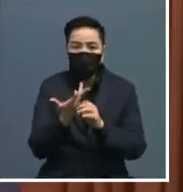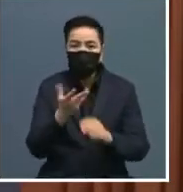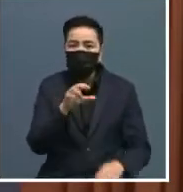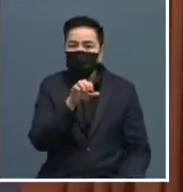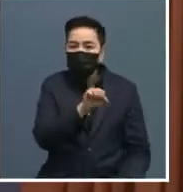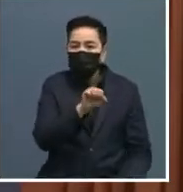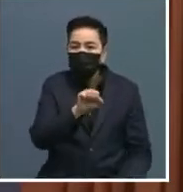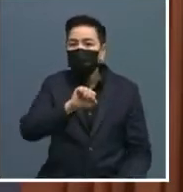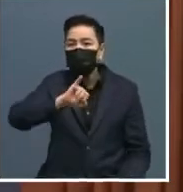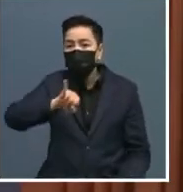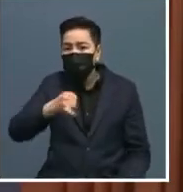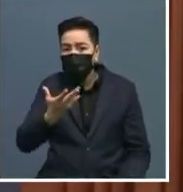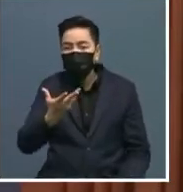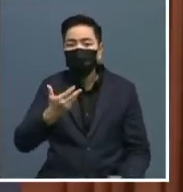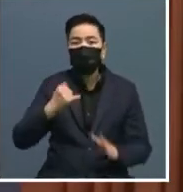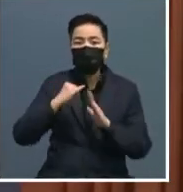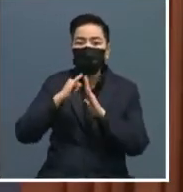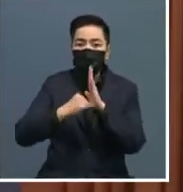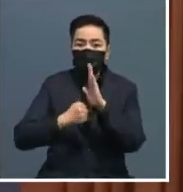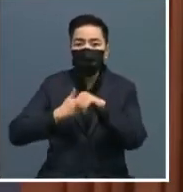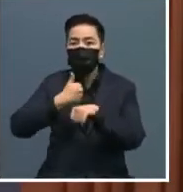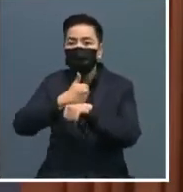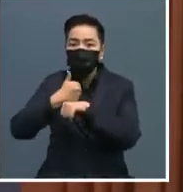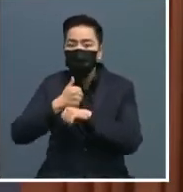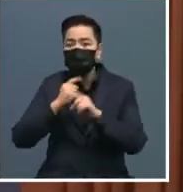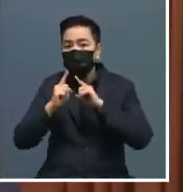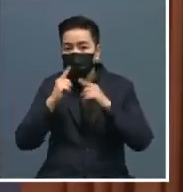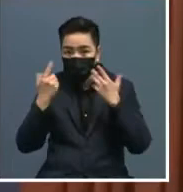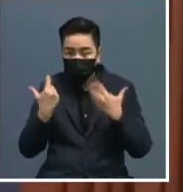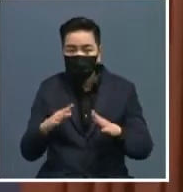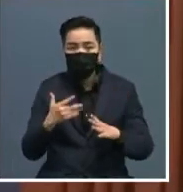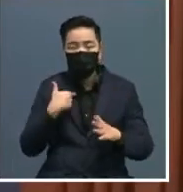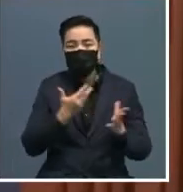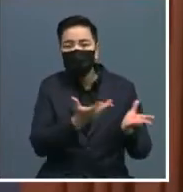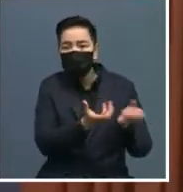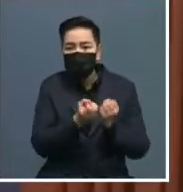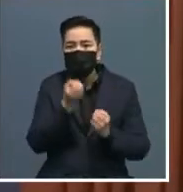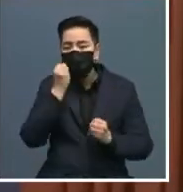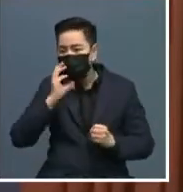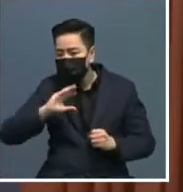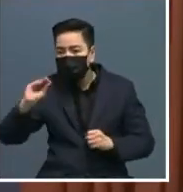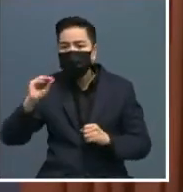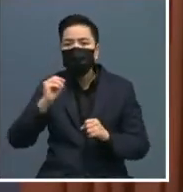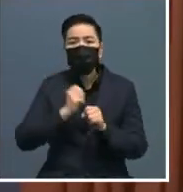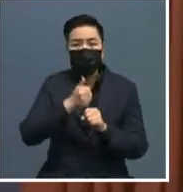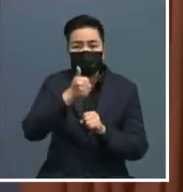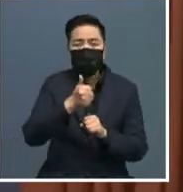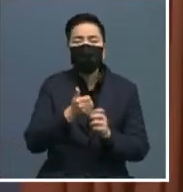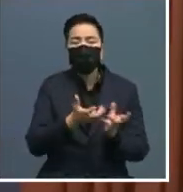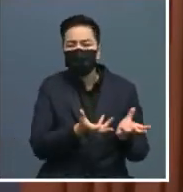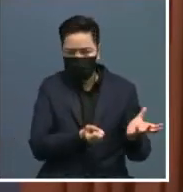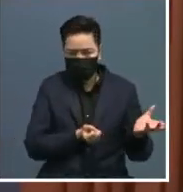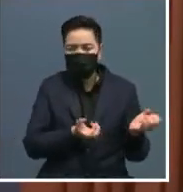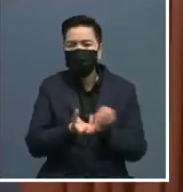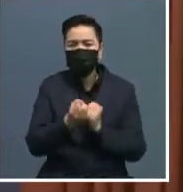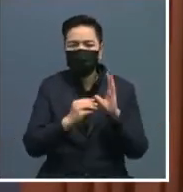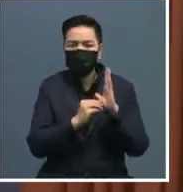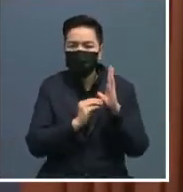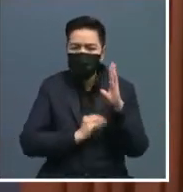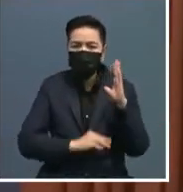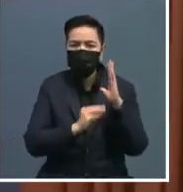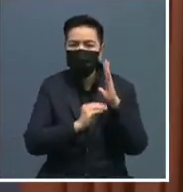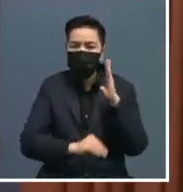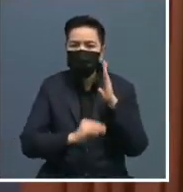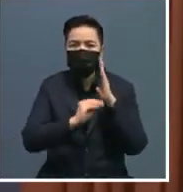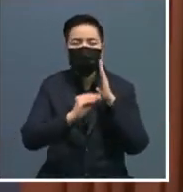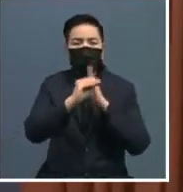สสจประสานงานกับทางผู้ว่าราชการจังหวัดรับไปเท่าที่รับได้นะครับสำหรับคนที่ไปหรืออาจจะกลับ